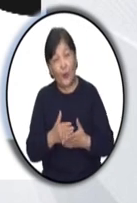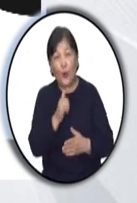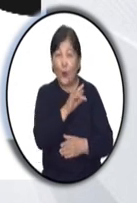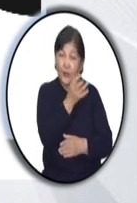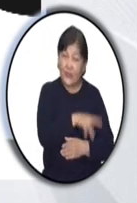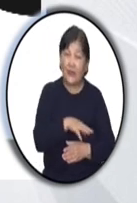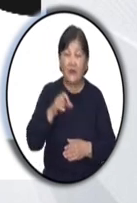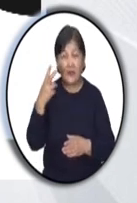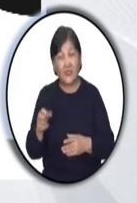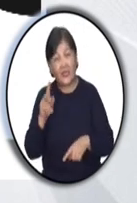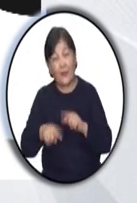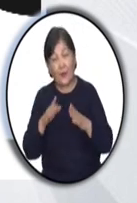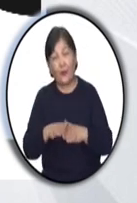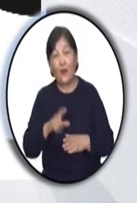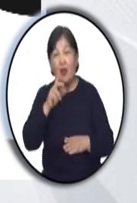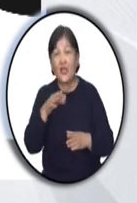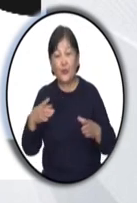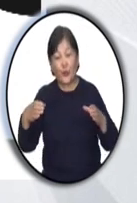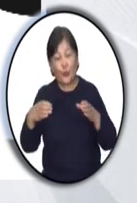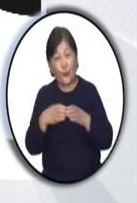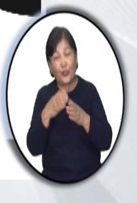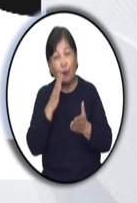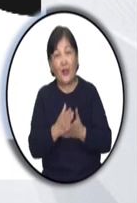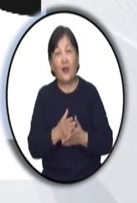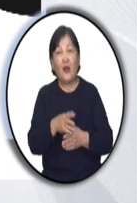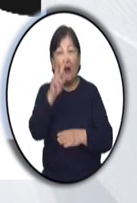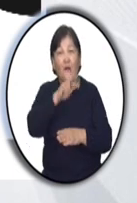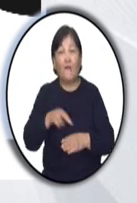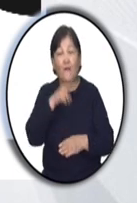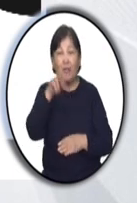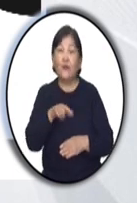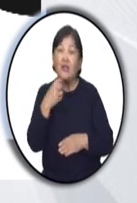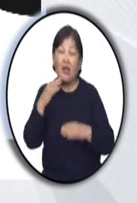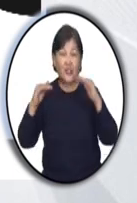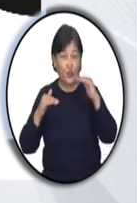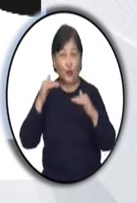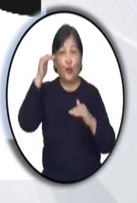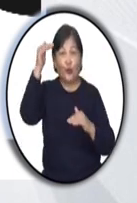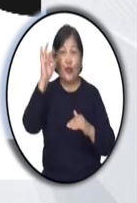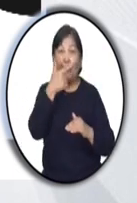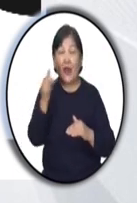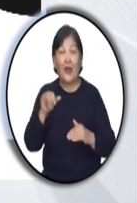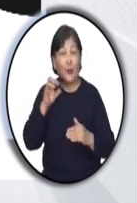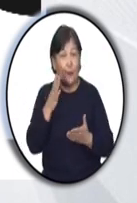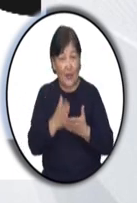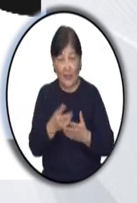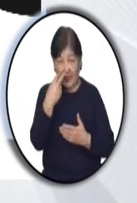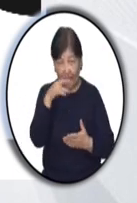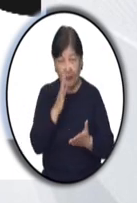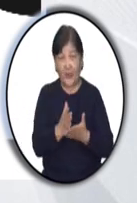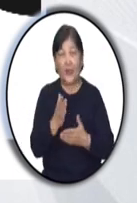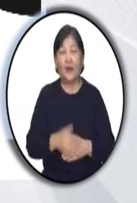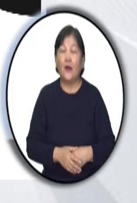явдаг юм байна. Хоёрдугаарт нь экспортын бүтээгдэхүүний төлөвлөрөл маш ихтэй байдаг юм байна. За валютын ханш болоод их өндөр байдаг юм байна